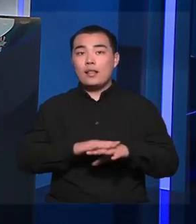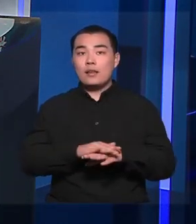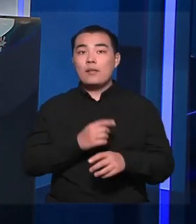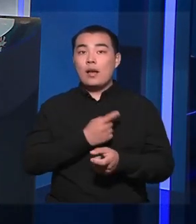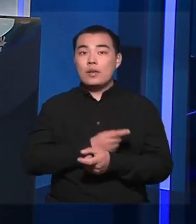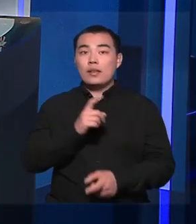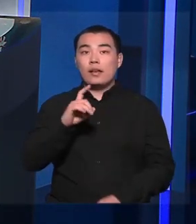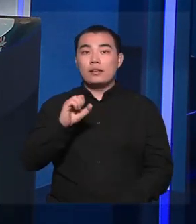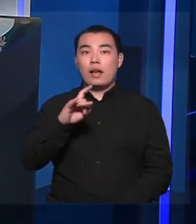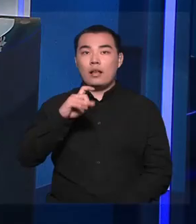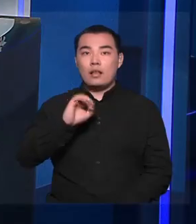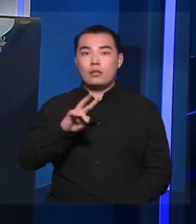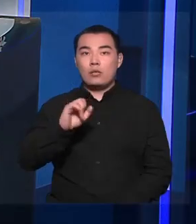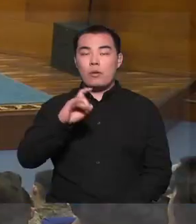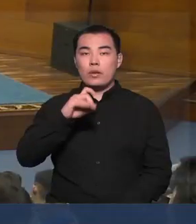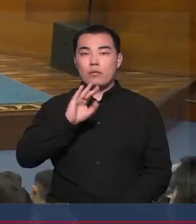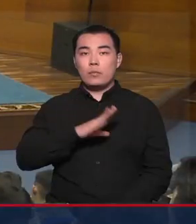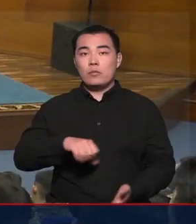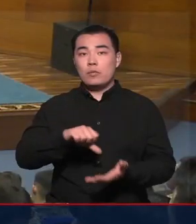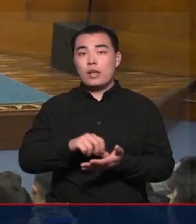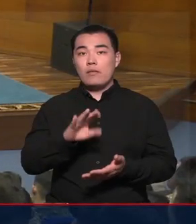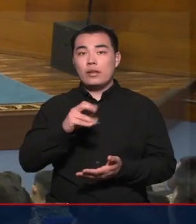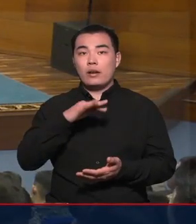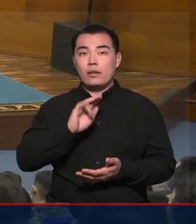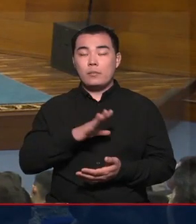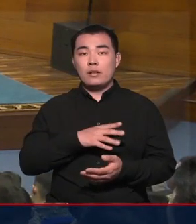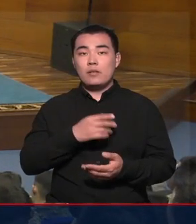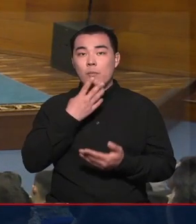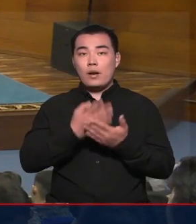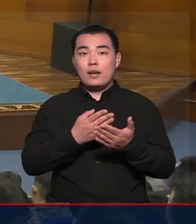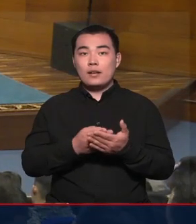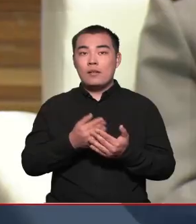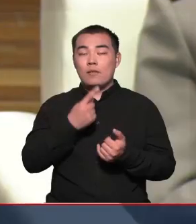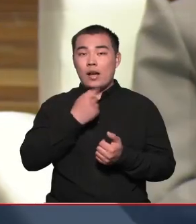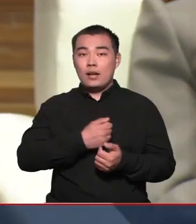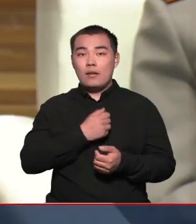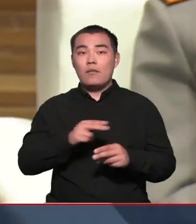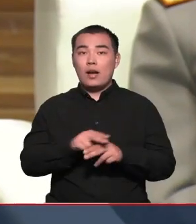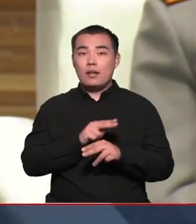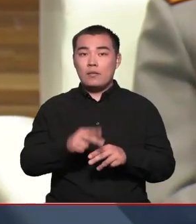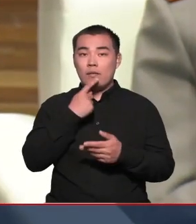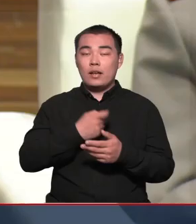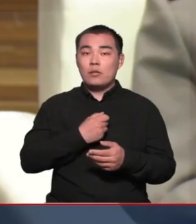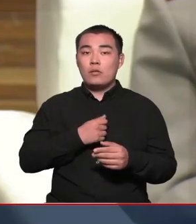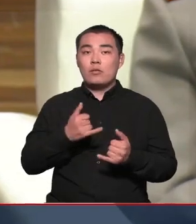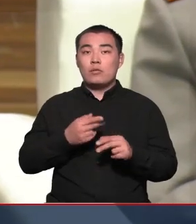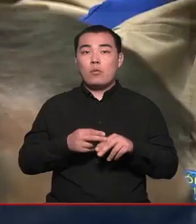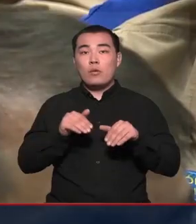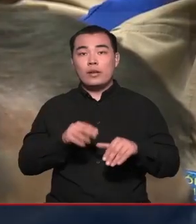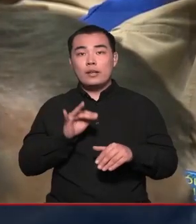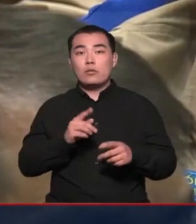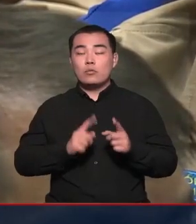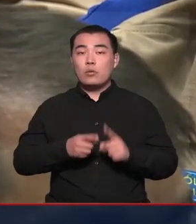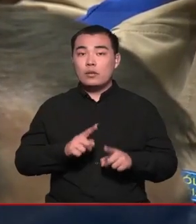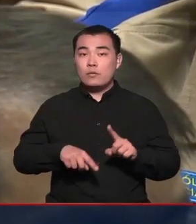Сагадата Нурмагомбетова. В ней приняли участие ветераны вооруженных сил, офицеры, кадеты и воспитанники военных колледжей, а также